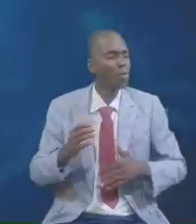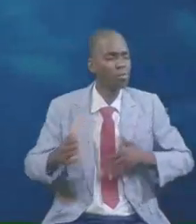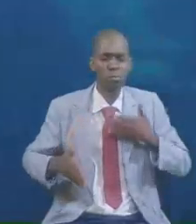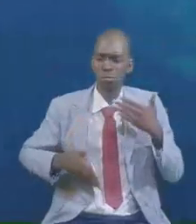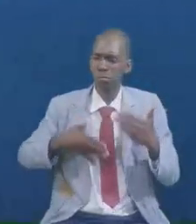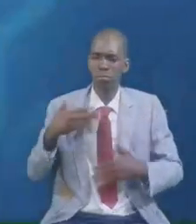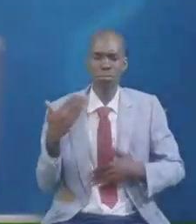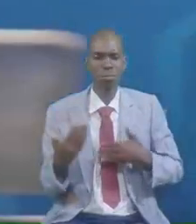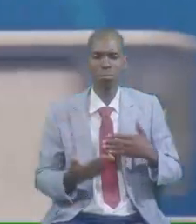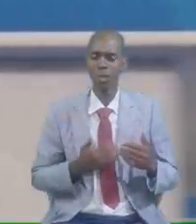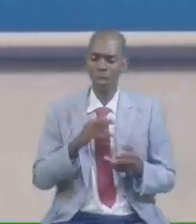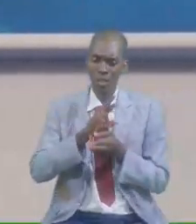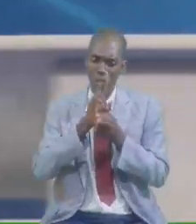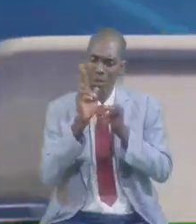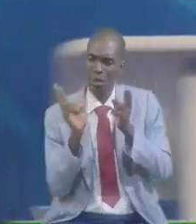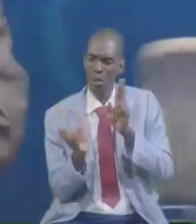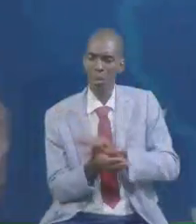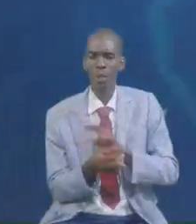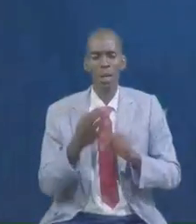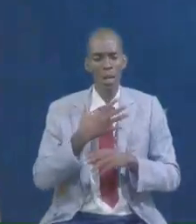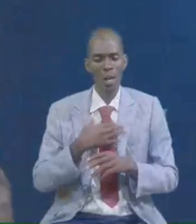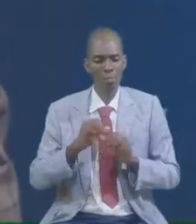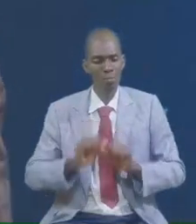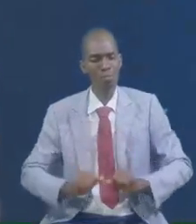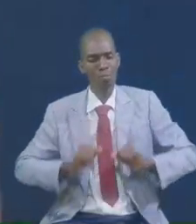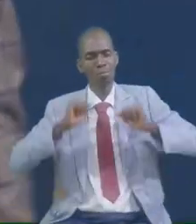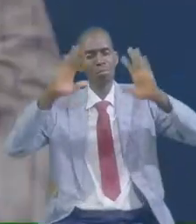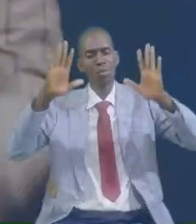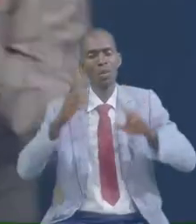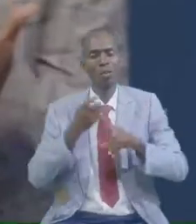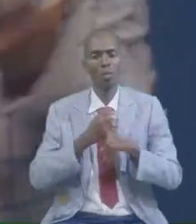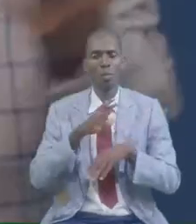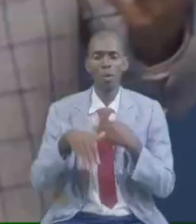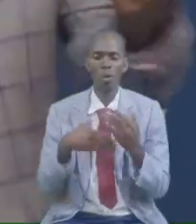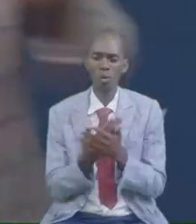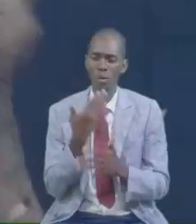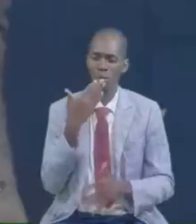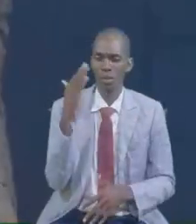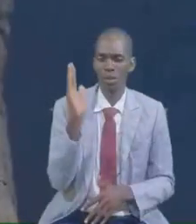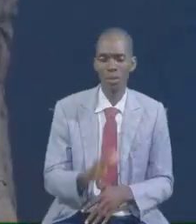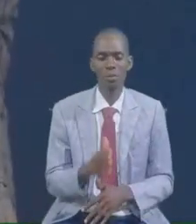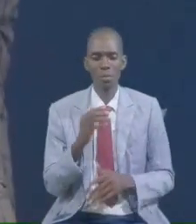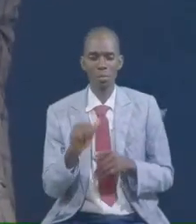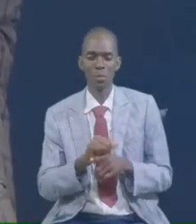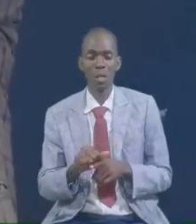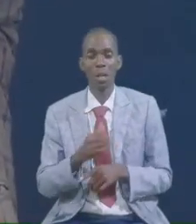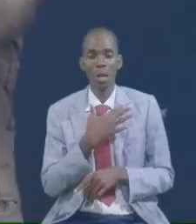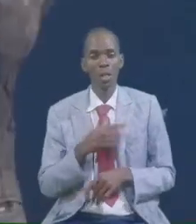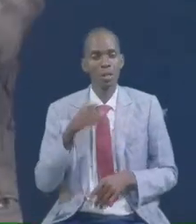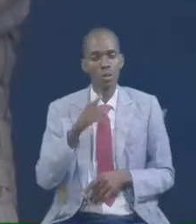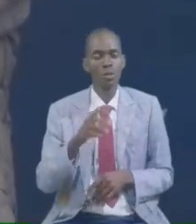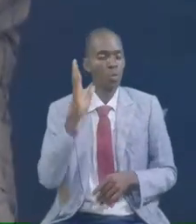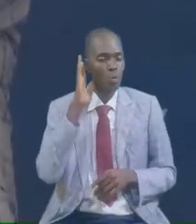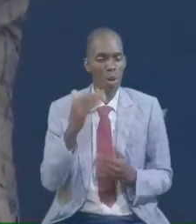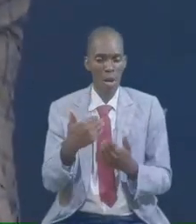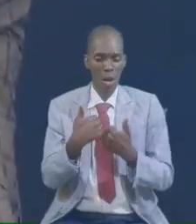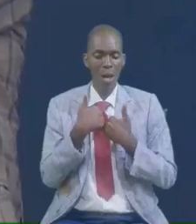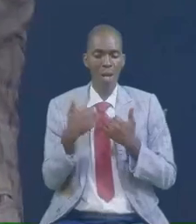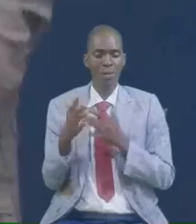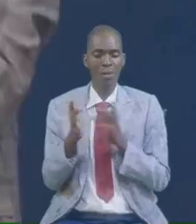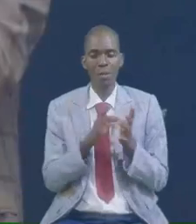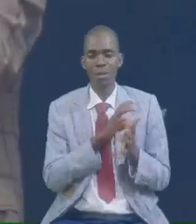joyeusement, tu te repens et tu te détournes de tout mal. Et maintenant, tu as Jésus-Christ et